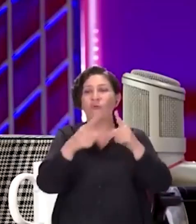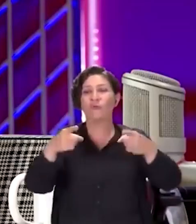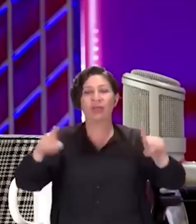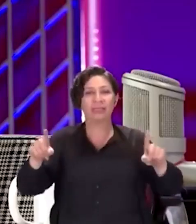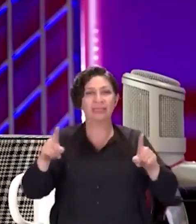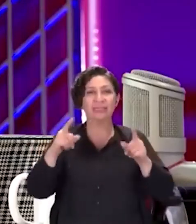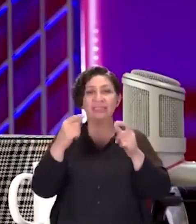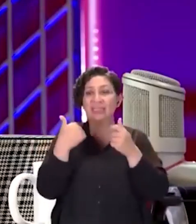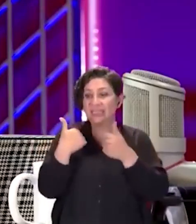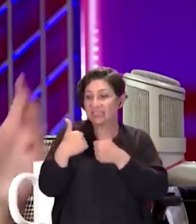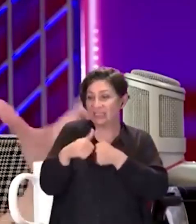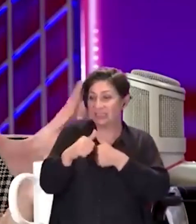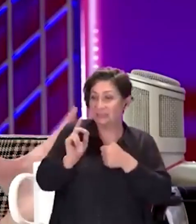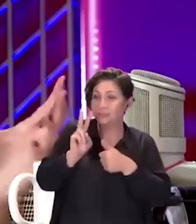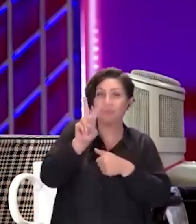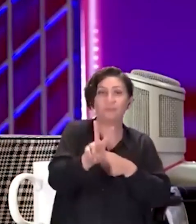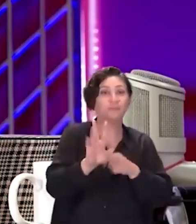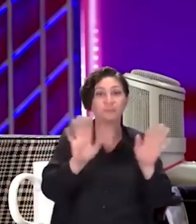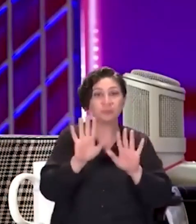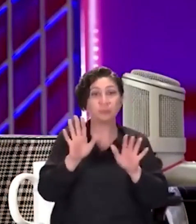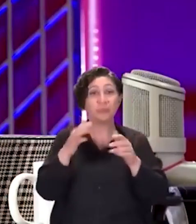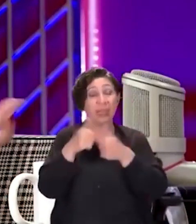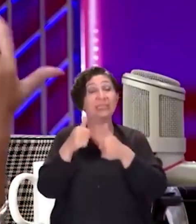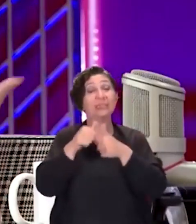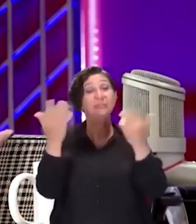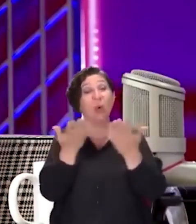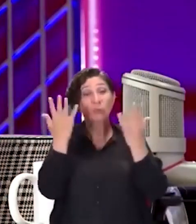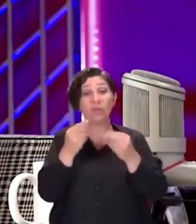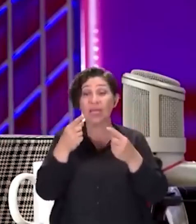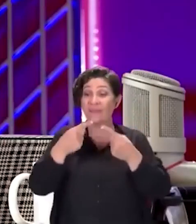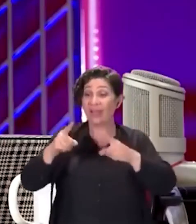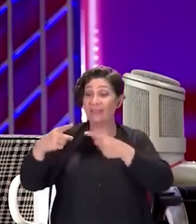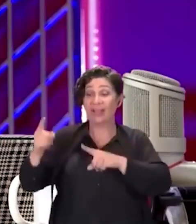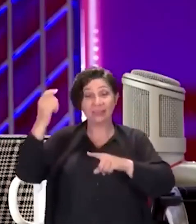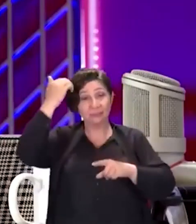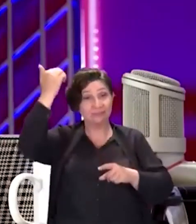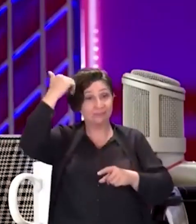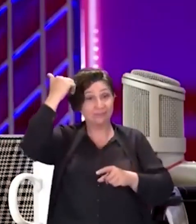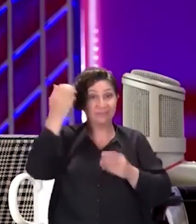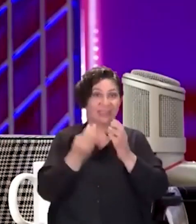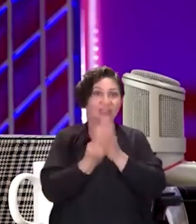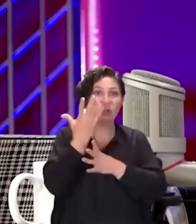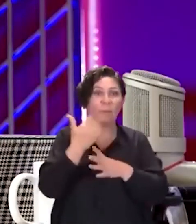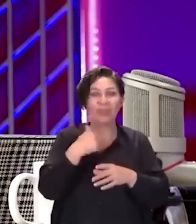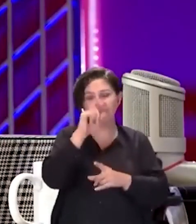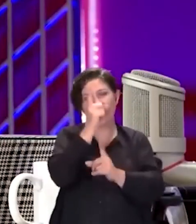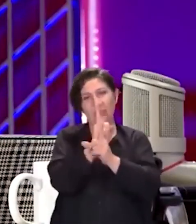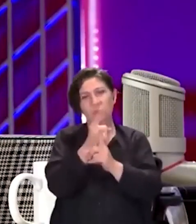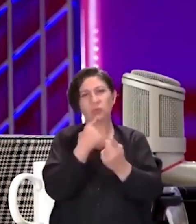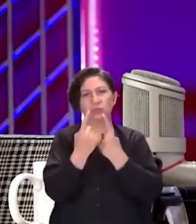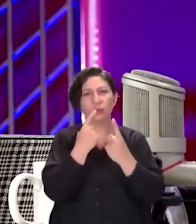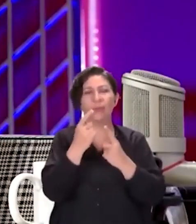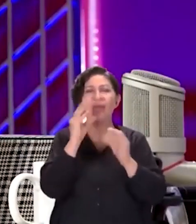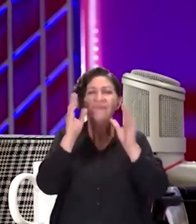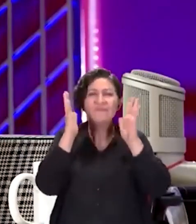Mesela çift terapisi değil bizdeki. Çünkü oradaki eş bile olsalar ikisinde farklı kayıtlar ve kodlar çıkıyor. Ben tek görüşüyorum. En